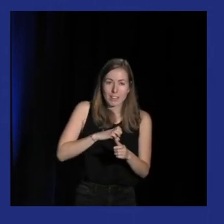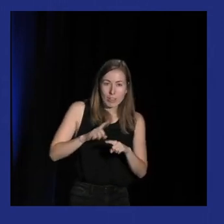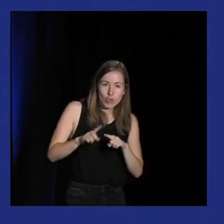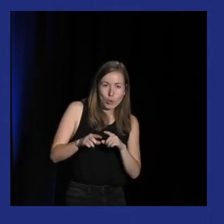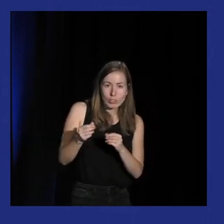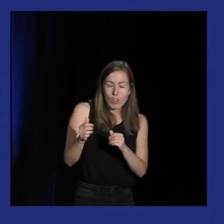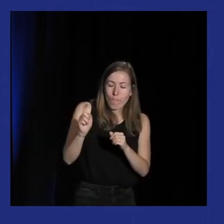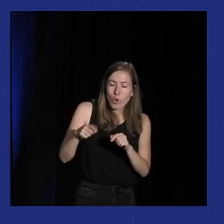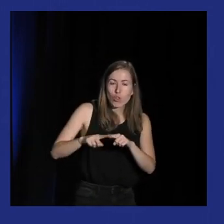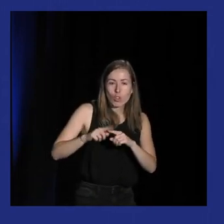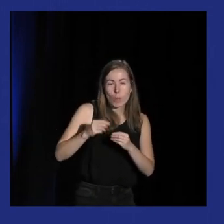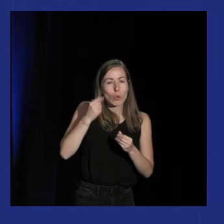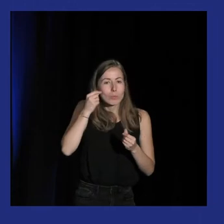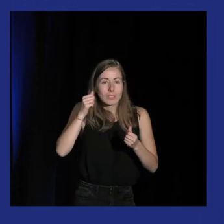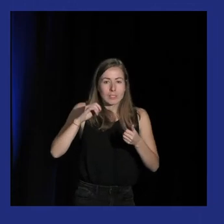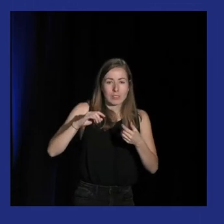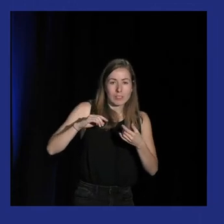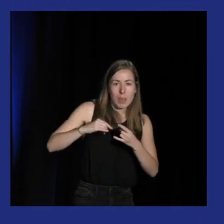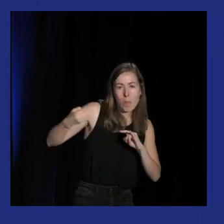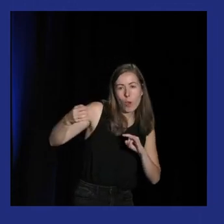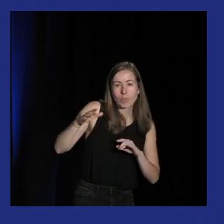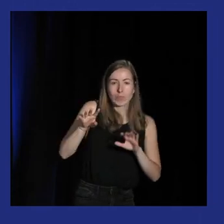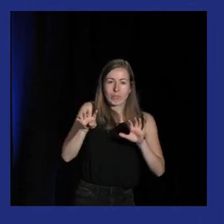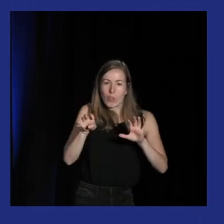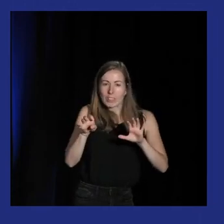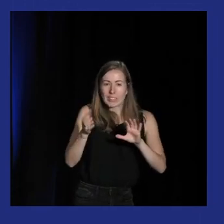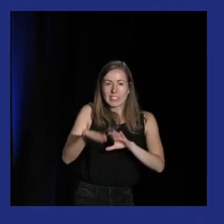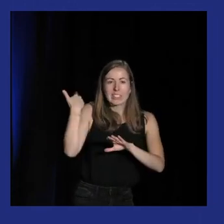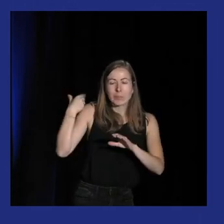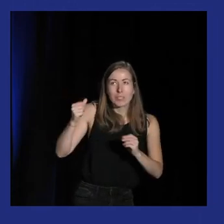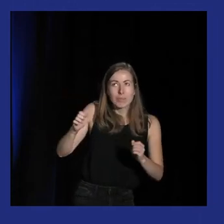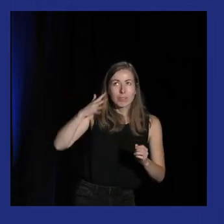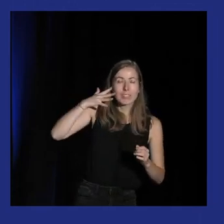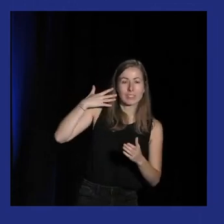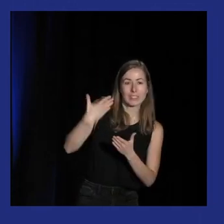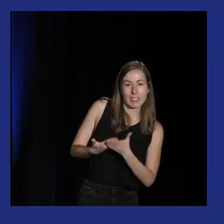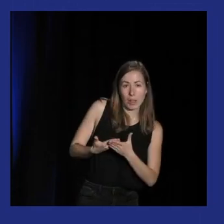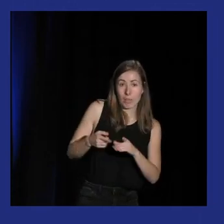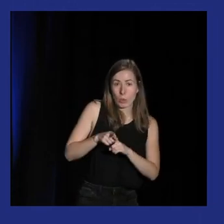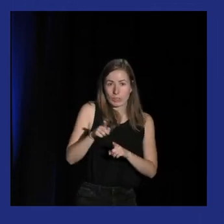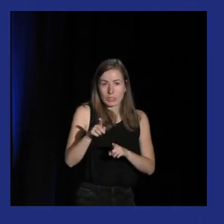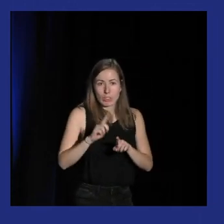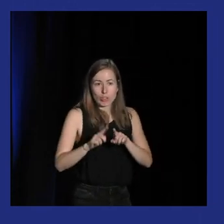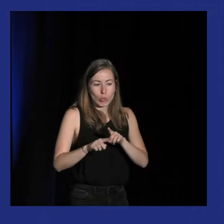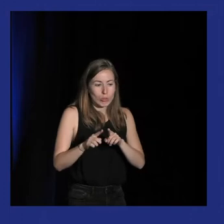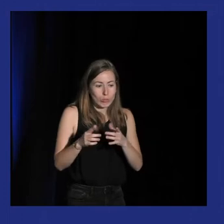sonné hip-hop et Sony hip-hop night is et correspondre à un morceau ou Teng crédible et qualitatif mais en même